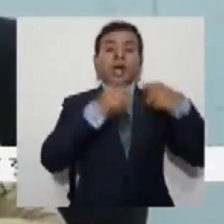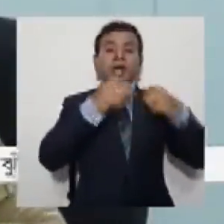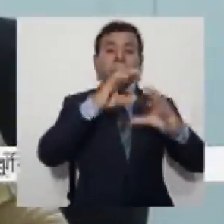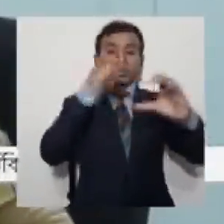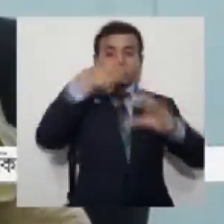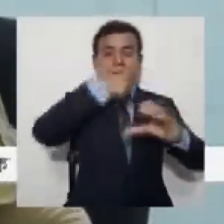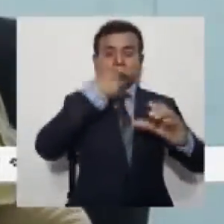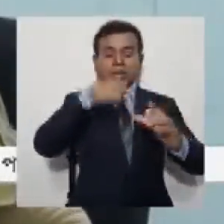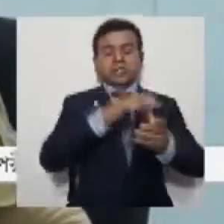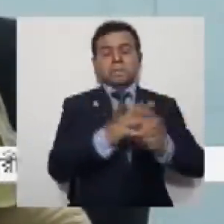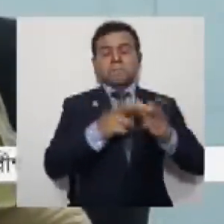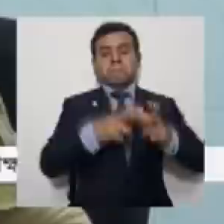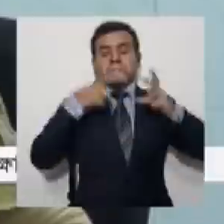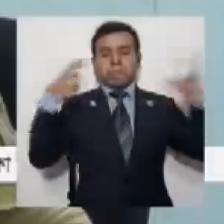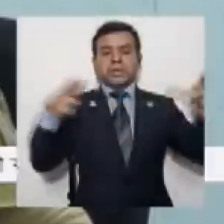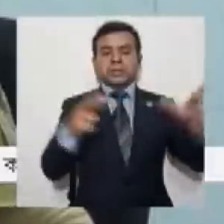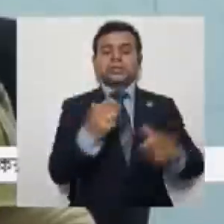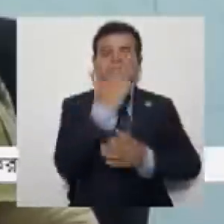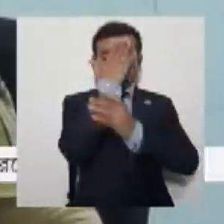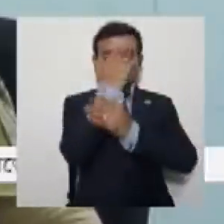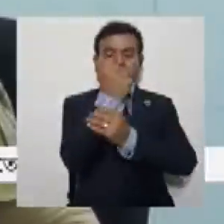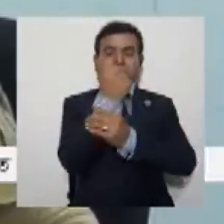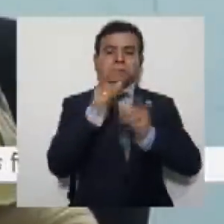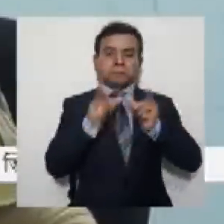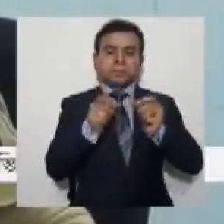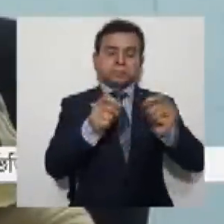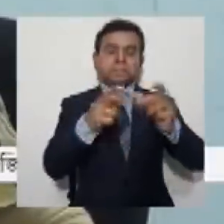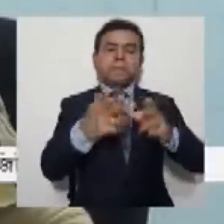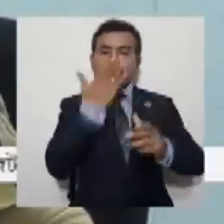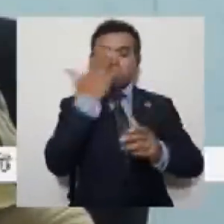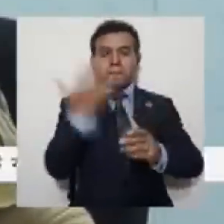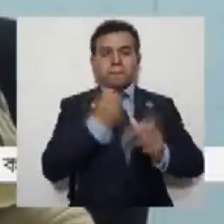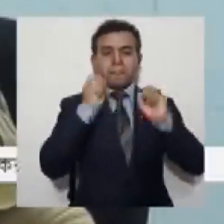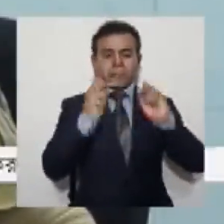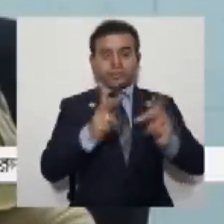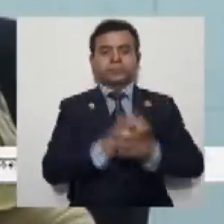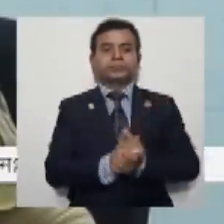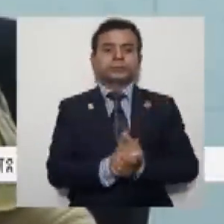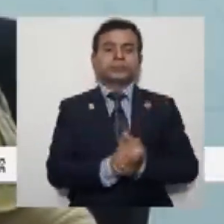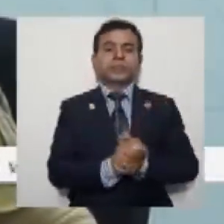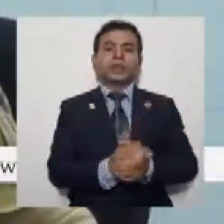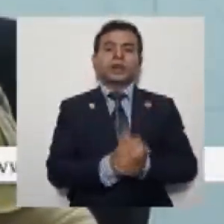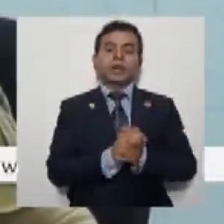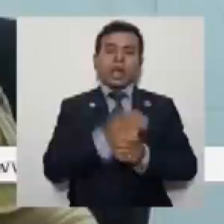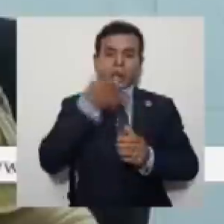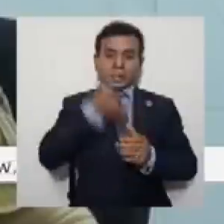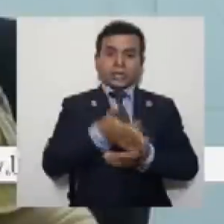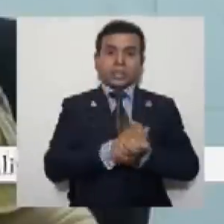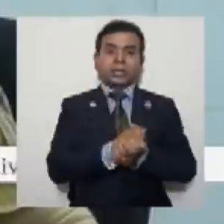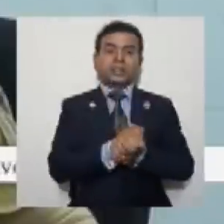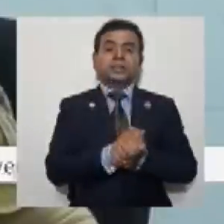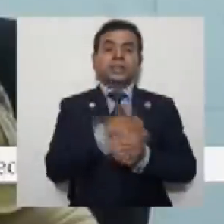এবার আমি পরবর্তী তথ্যে আসি আমাদের আইসোলেশনের বিষয় যদি বলি এরপর গত 24 ঘন্টা আইসোলেশনে